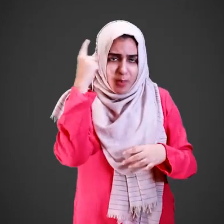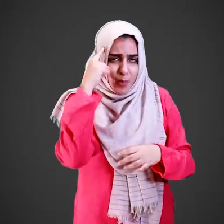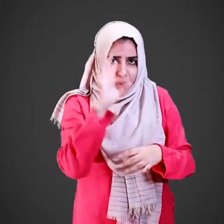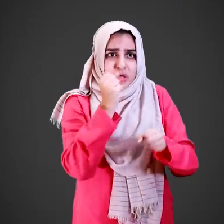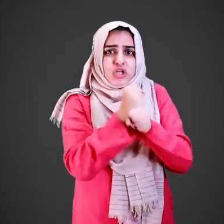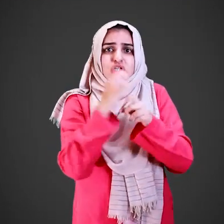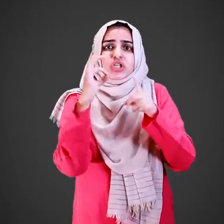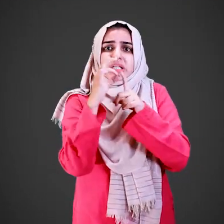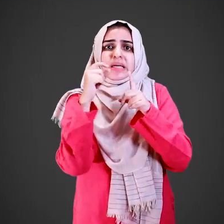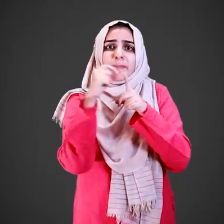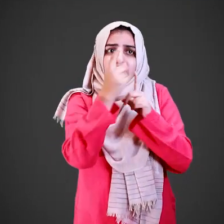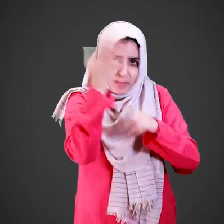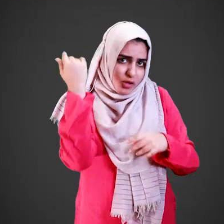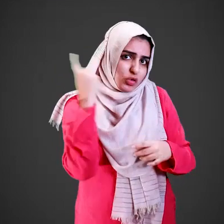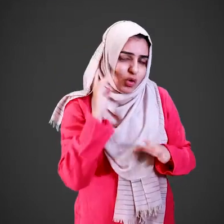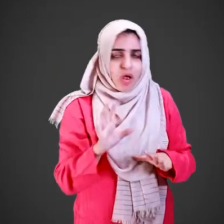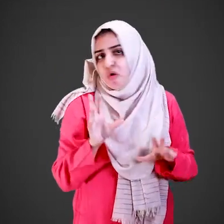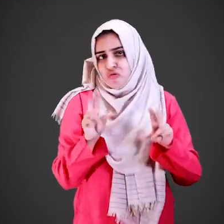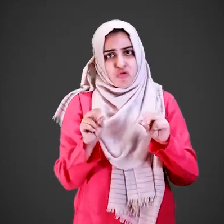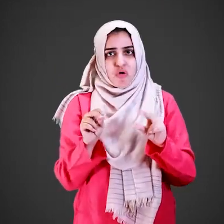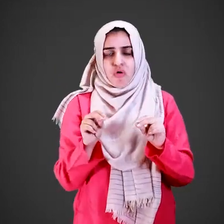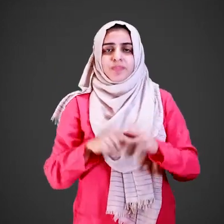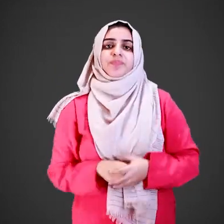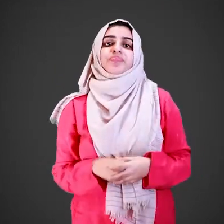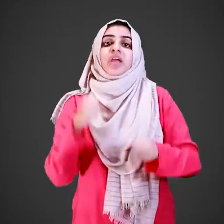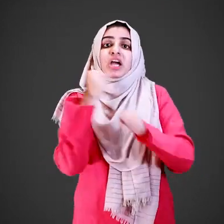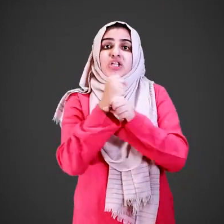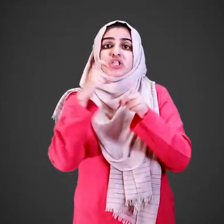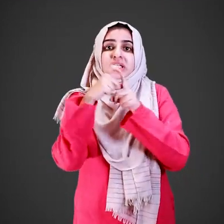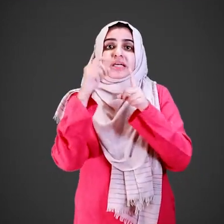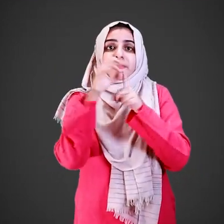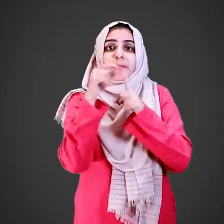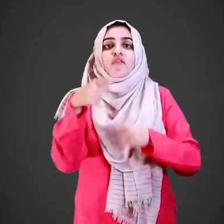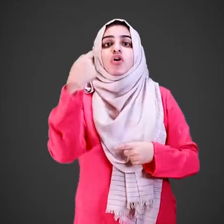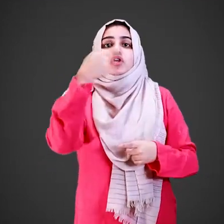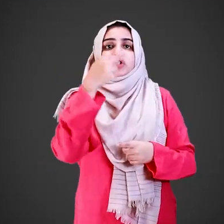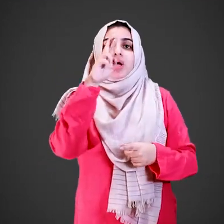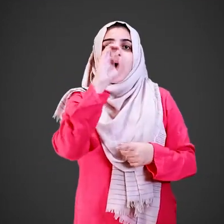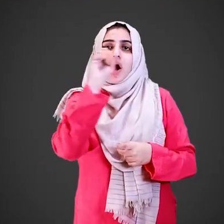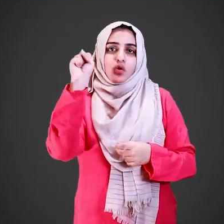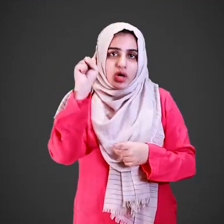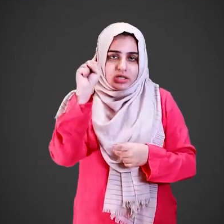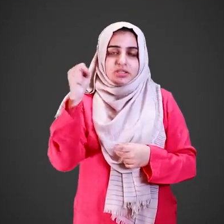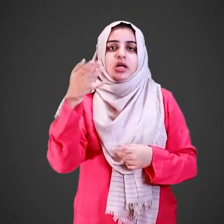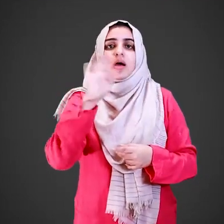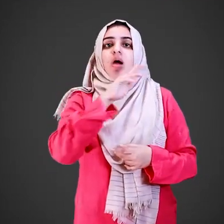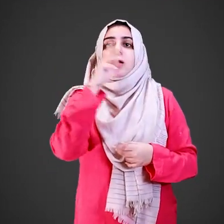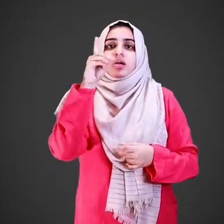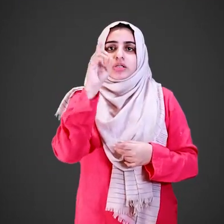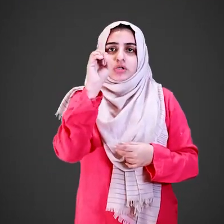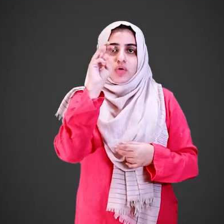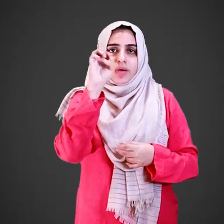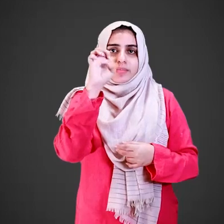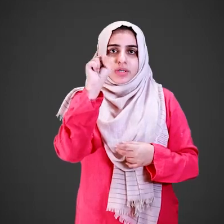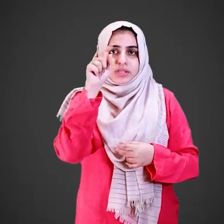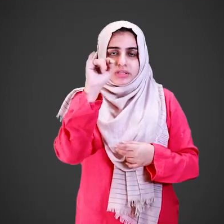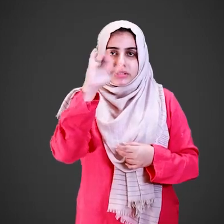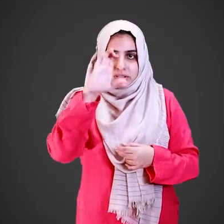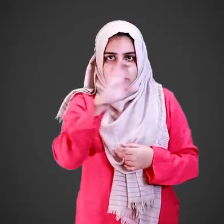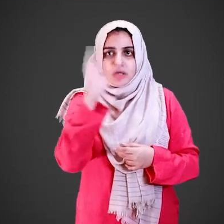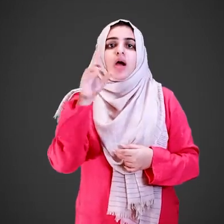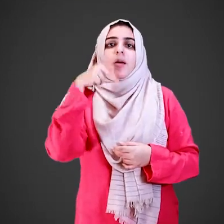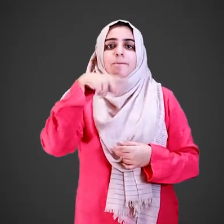जीडीपी? ना। जीडीपी जो है, जिसको ग्रॉस डोमेस्टिक प्रोडक्ट या उर्दू में मजमूई कौमी पैदावार